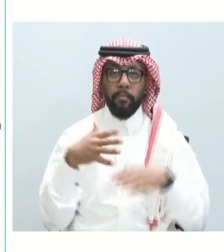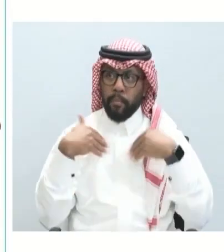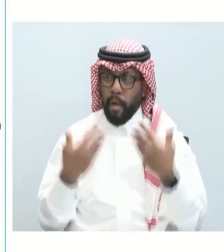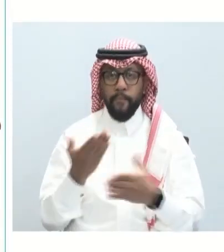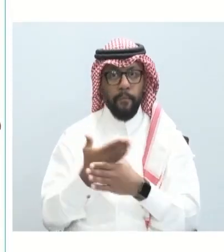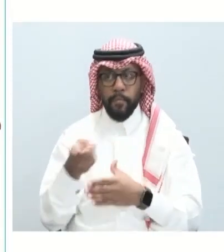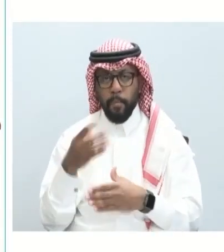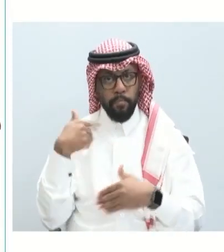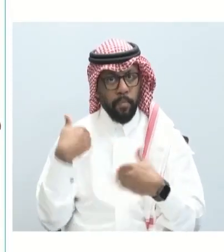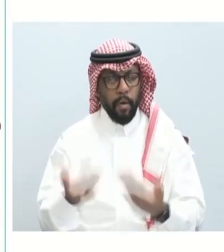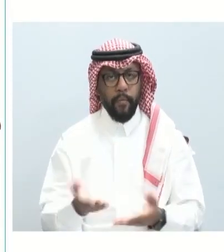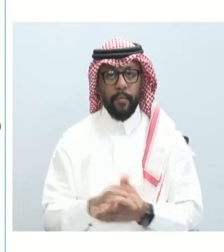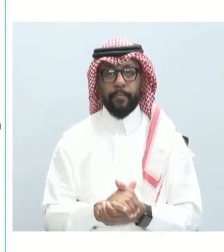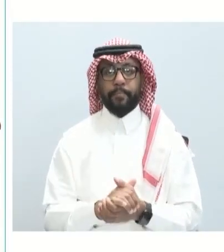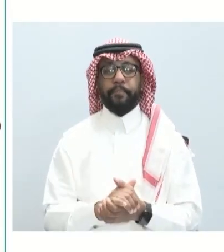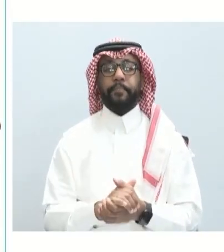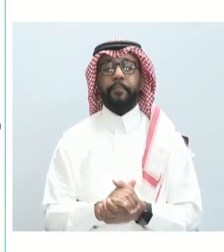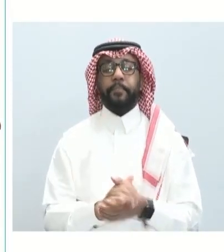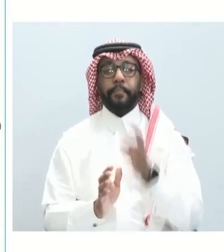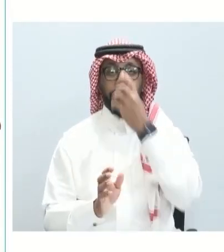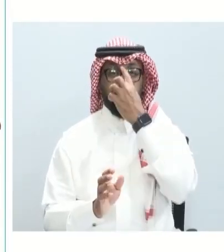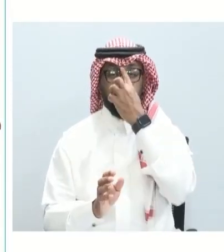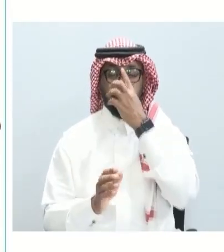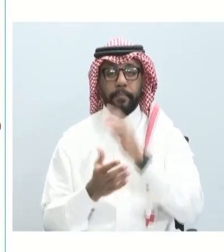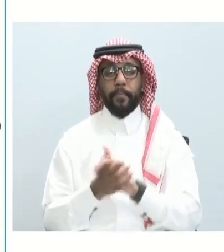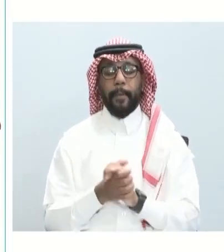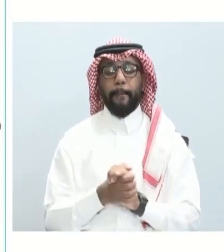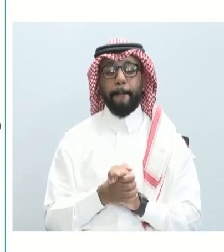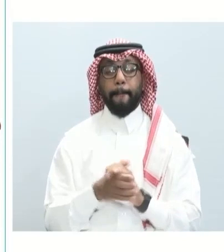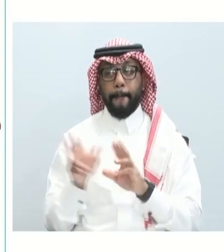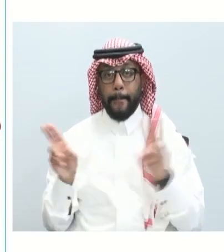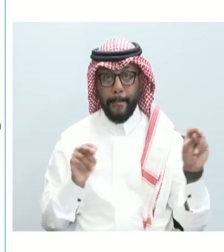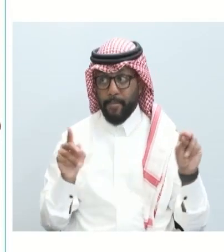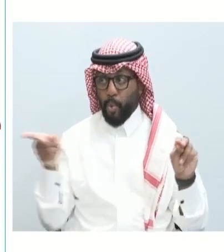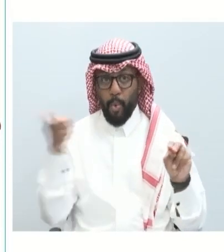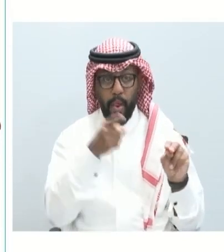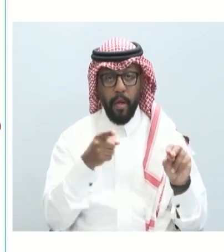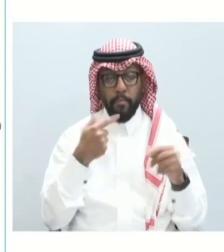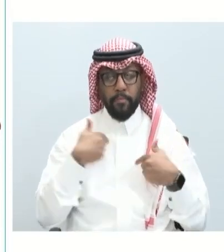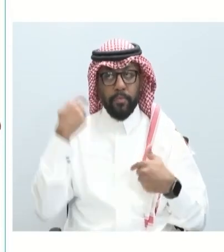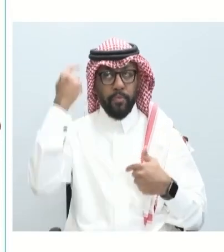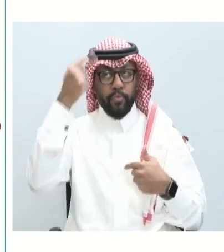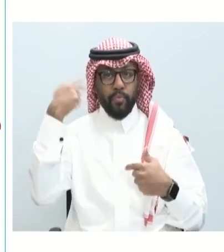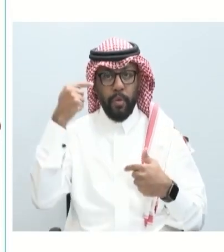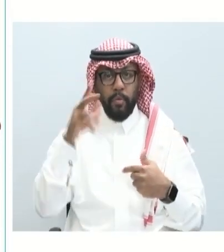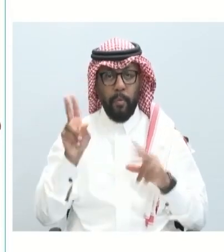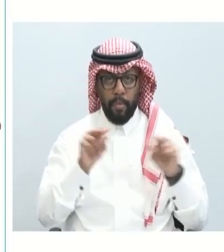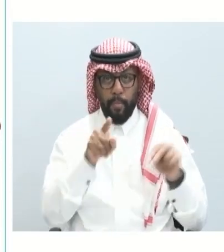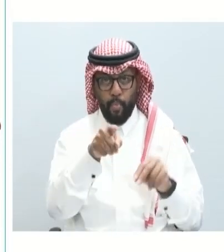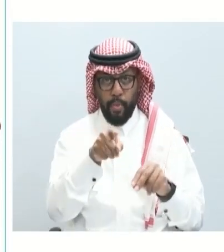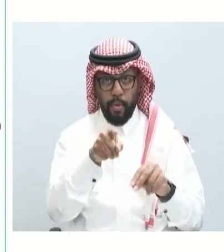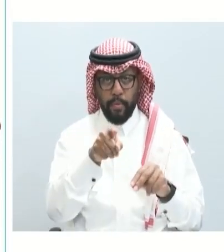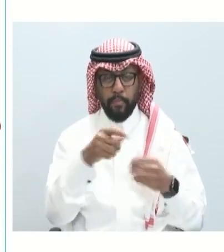الثاني هل تستطيع التفكير في موقف مماثل يمكنك من خلال استخدام الاستبدال المنطقي فقط